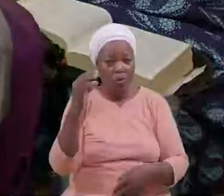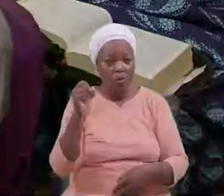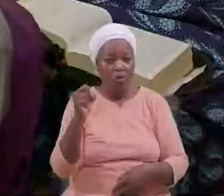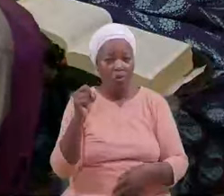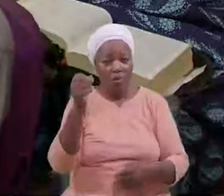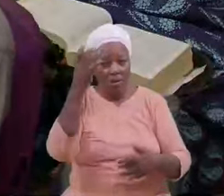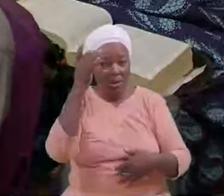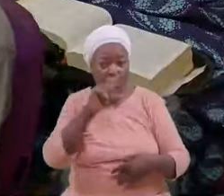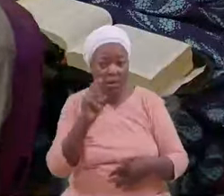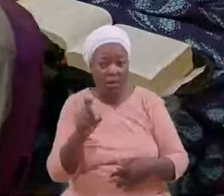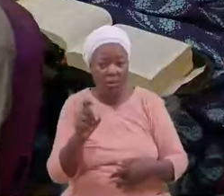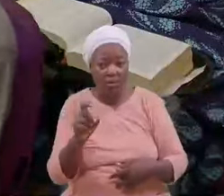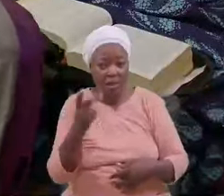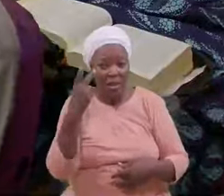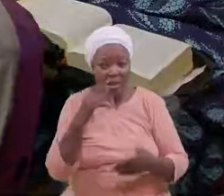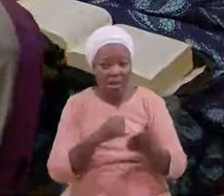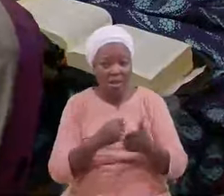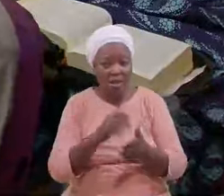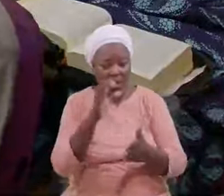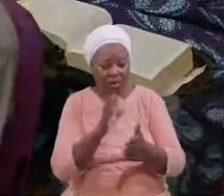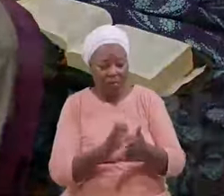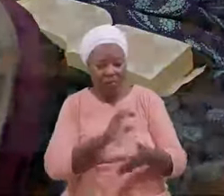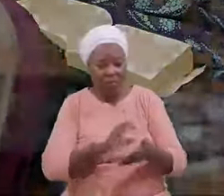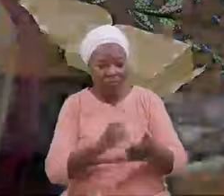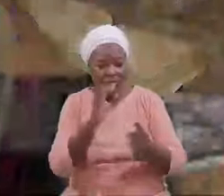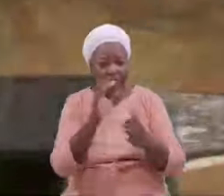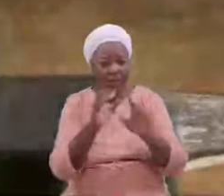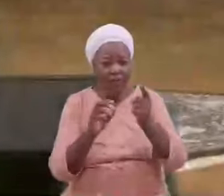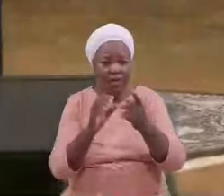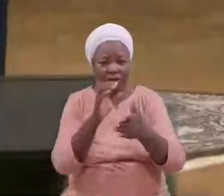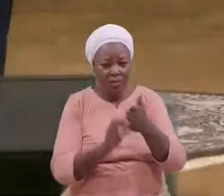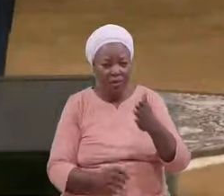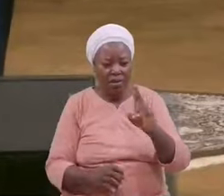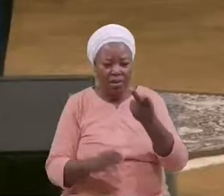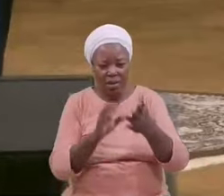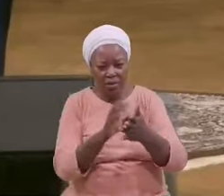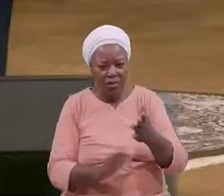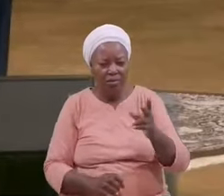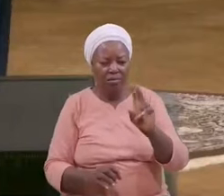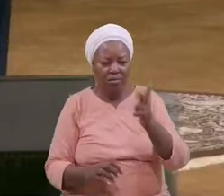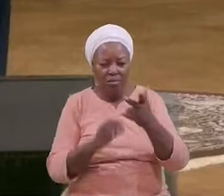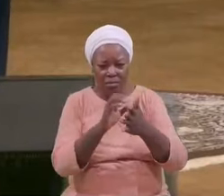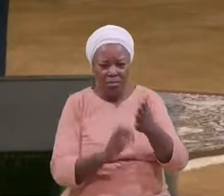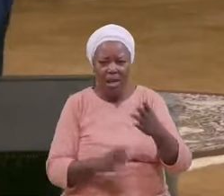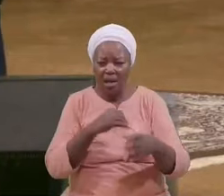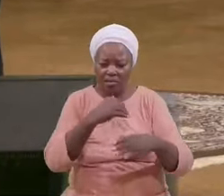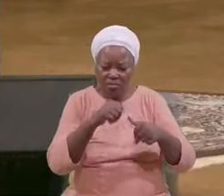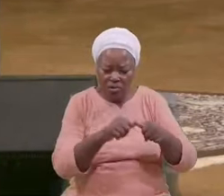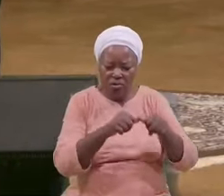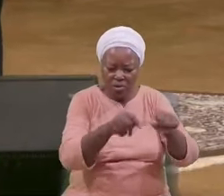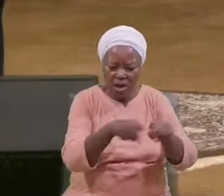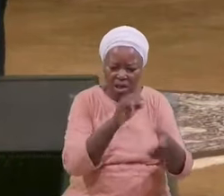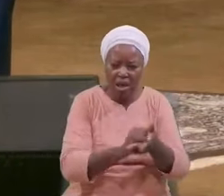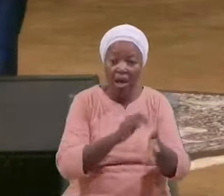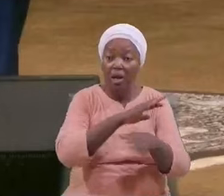Premier chapitre, deuxième chapitre, troisième chapitre. Et cela continue. Et tous les gens qui étaient arrivés, ses